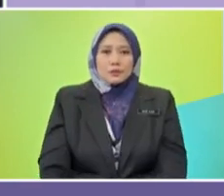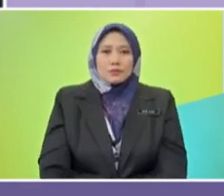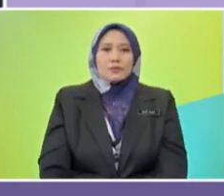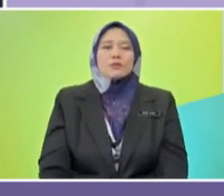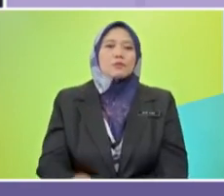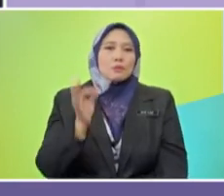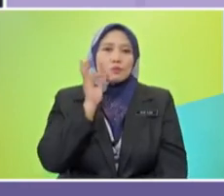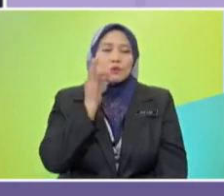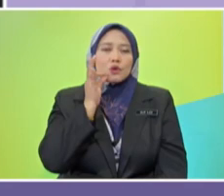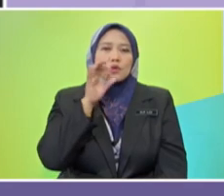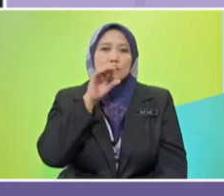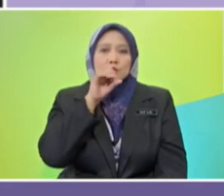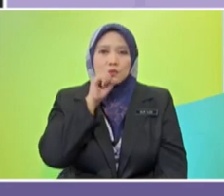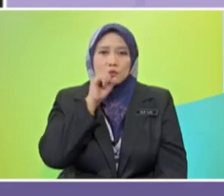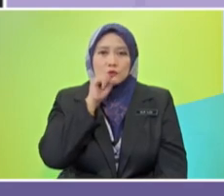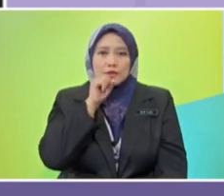tersebut. Silakan Alisha.